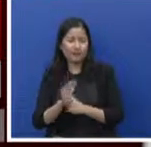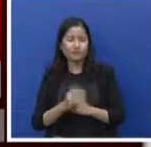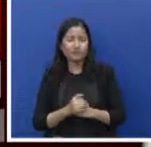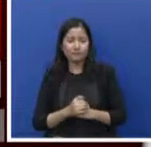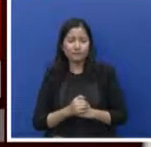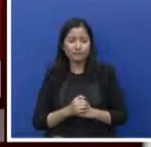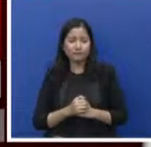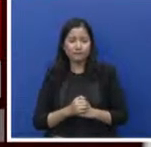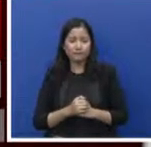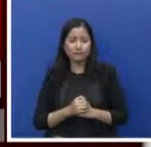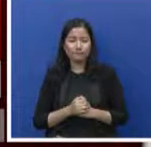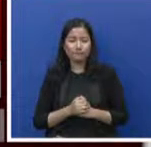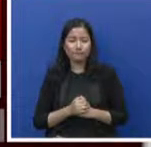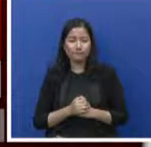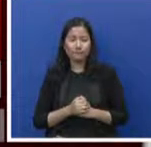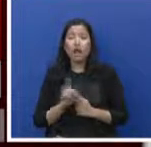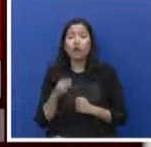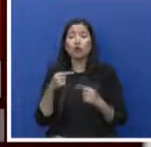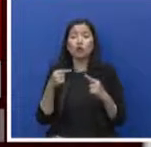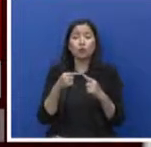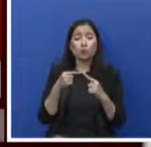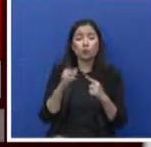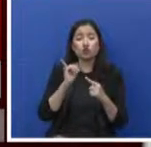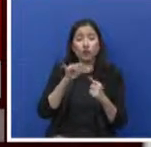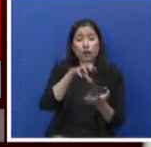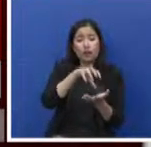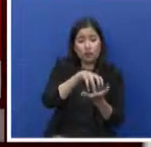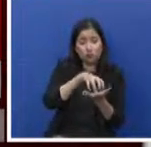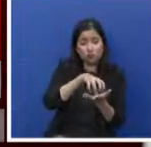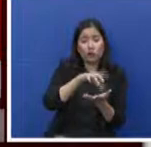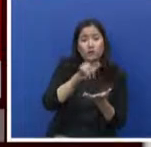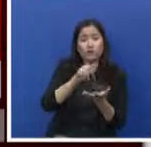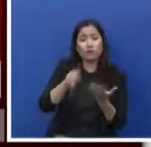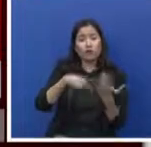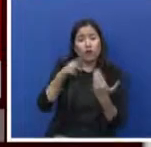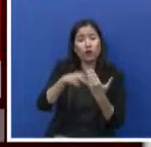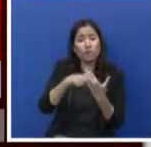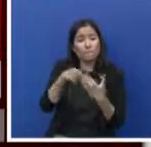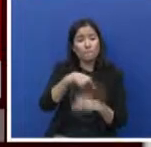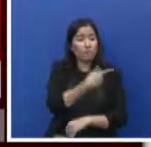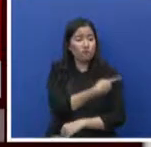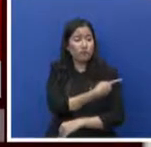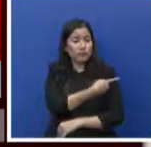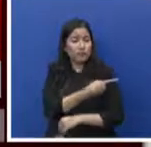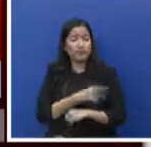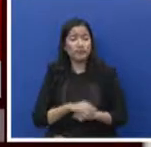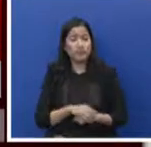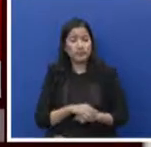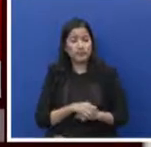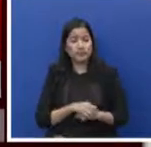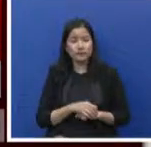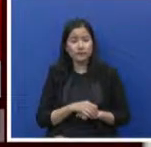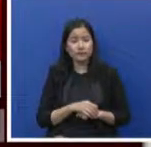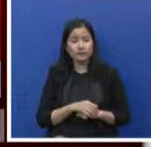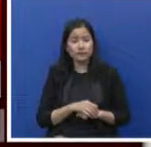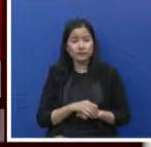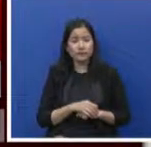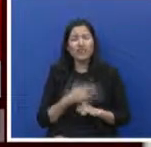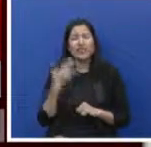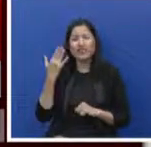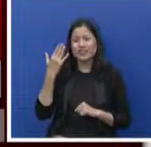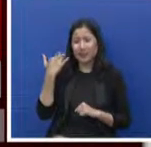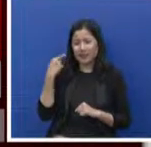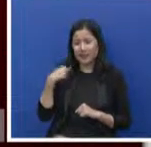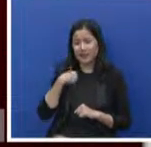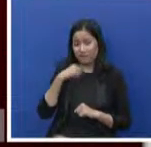itu? Ada pemetaan khusus kah terkait dengan daerah untuk vaksinasi programnya? Kita yang tadi disebutkan,